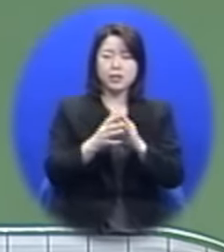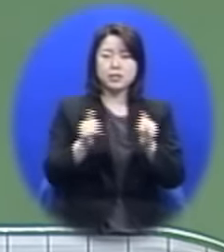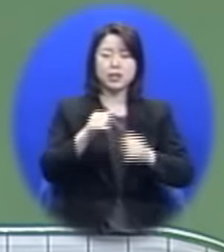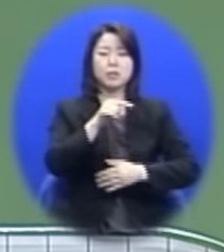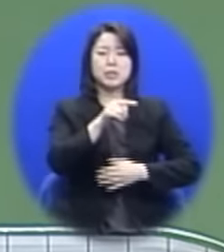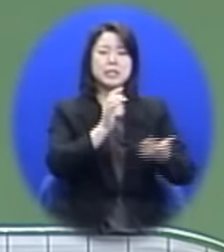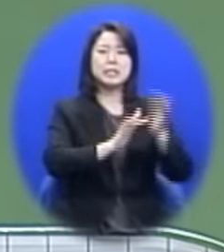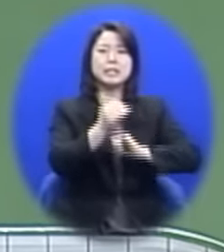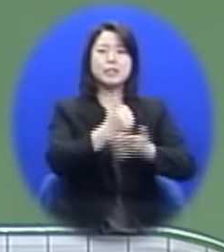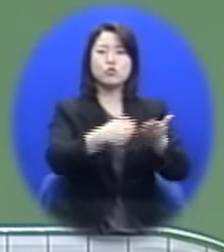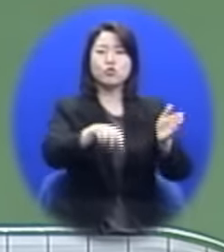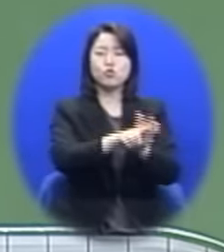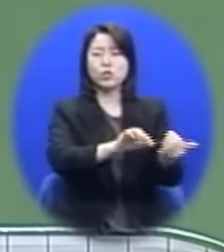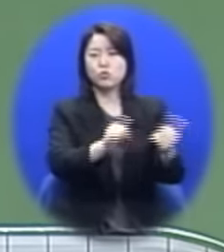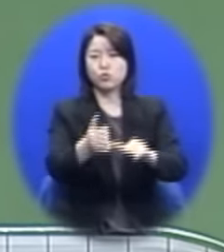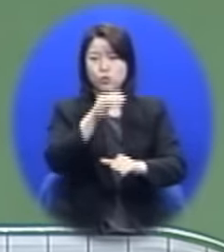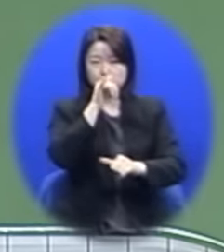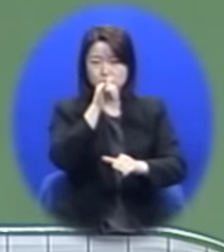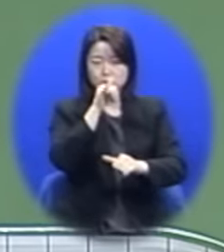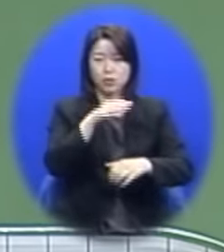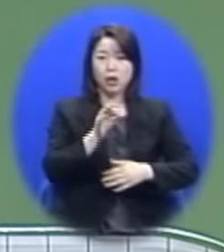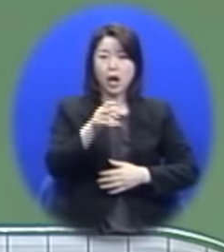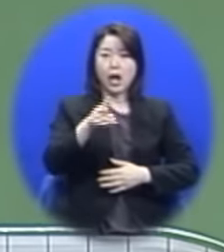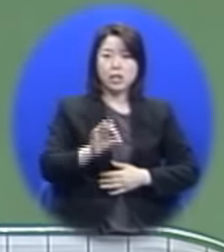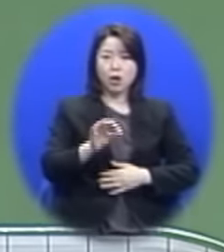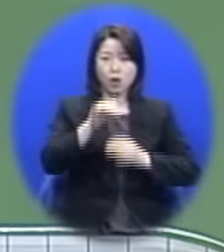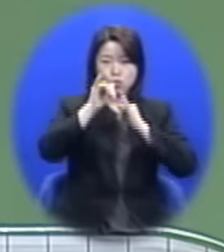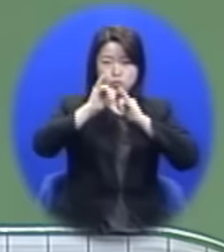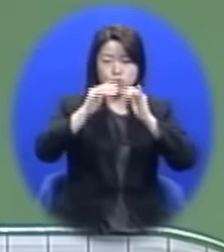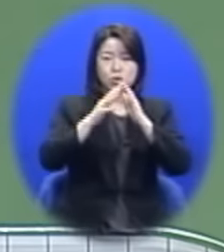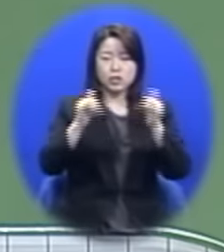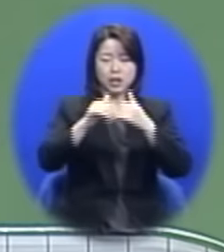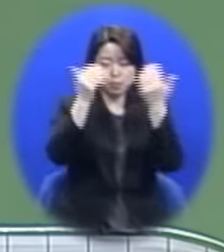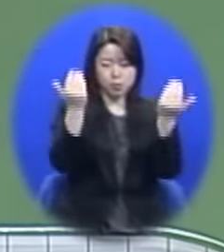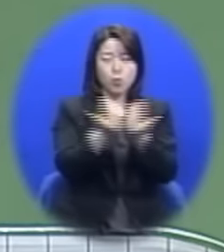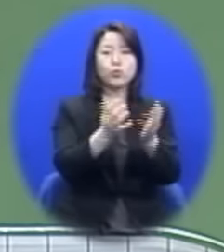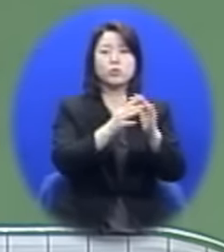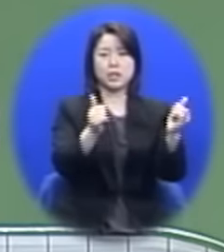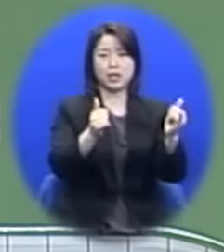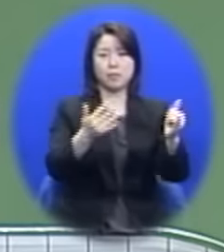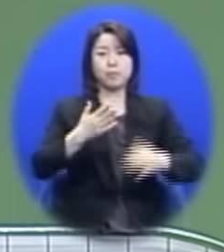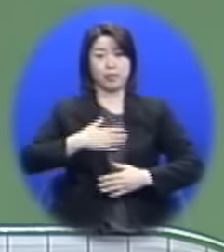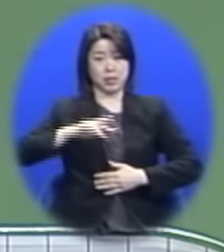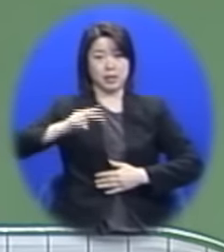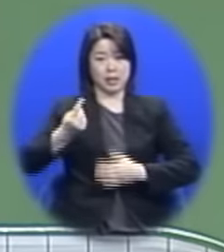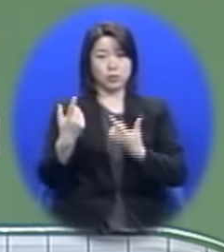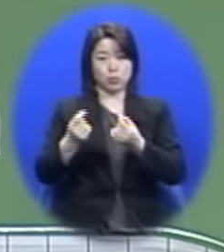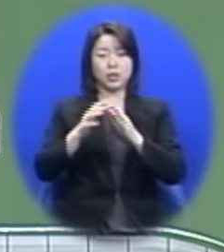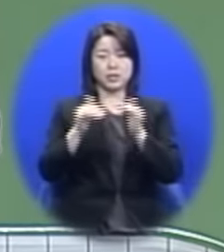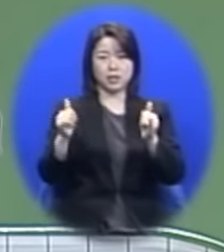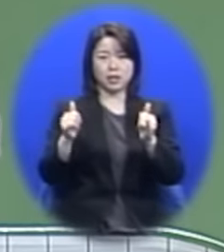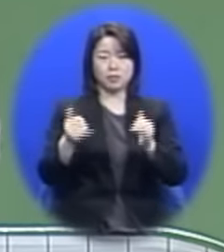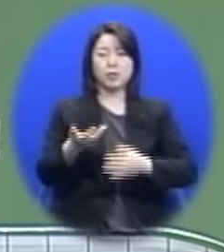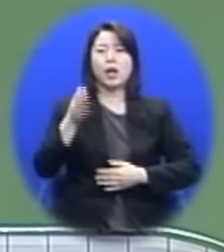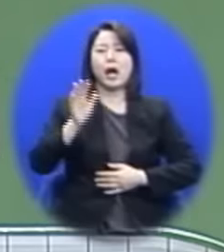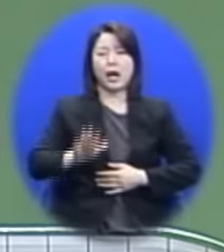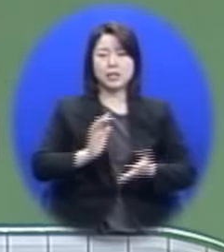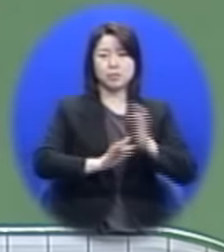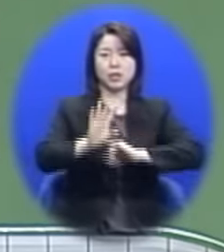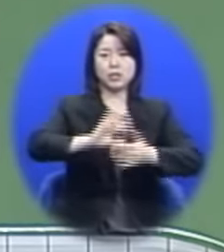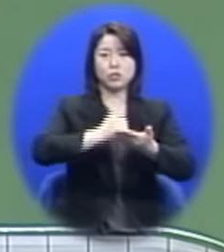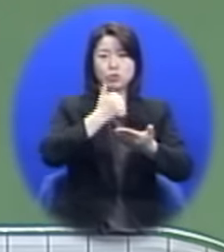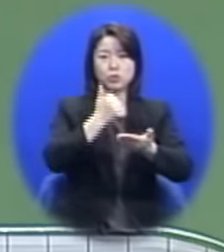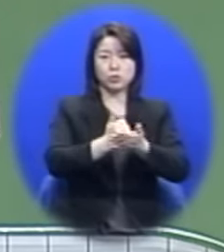있다. 영웅이라는 이들 모두는 사람이다. 나도 사람이다. 그러나 예수 그리스도는 사람